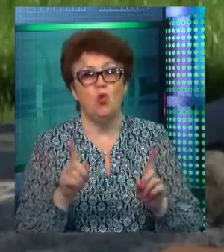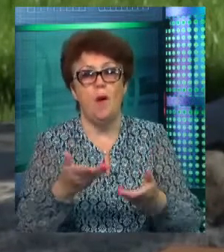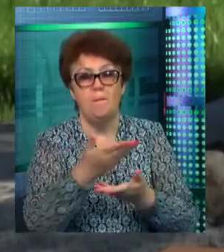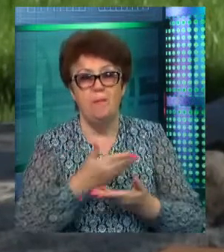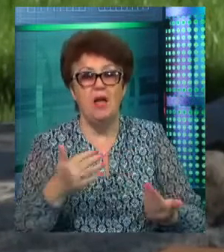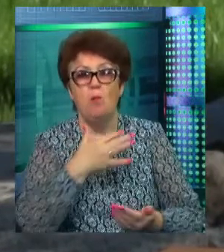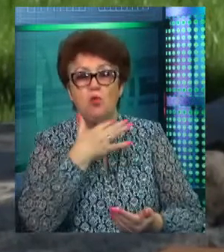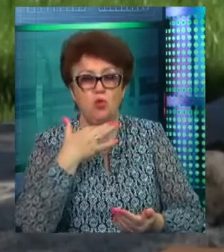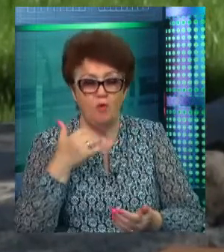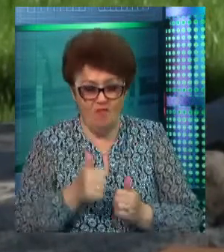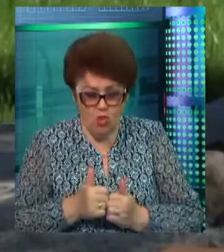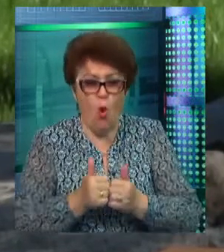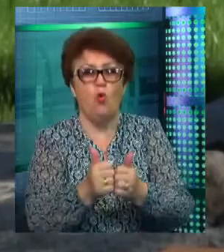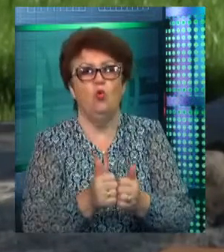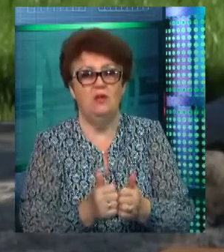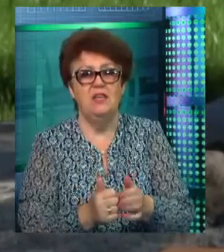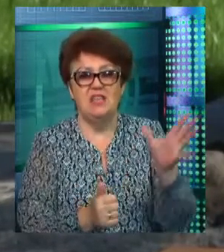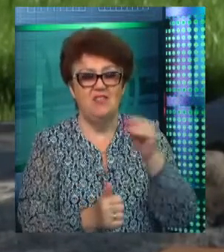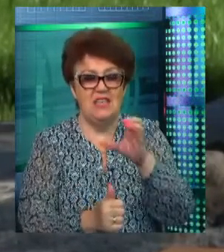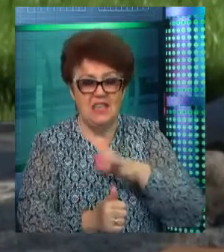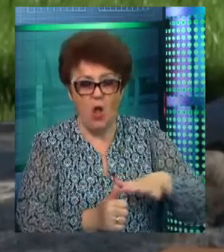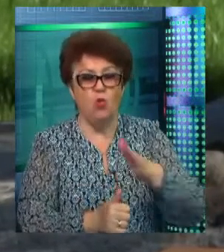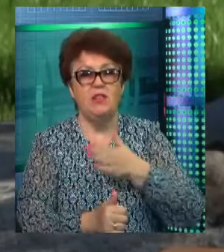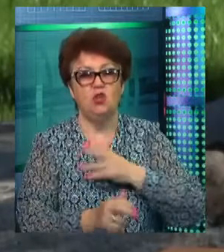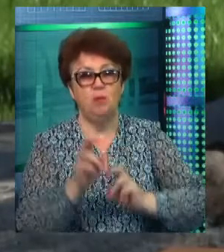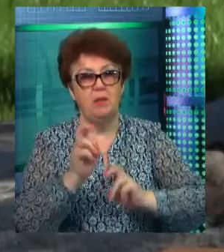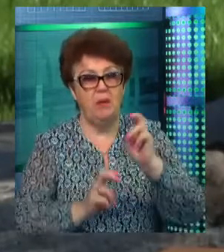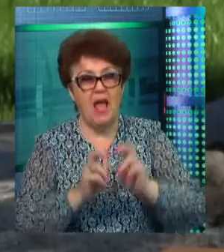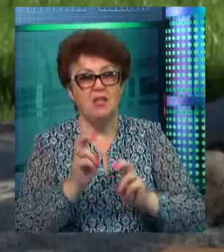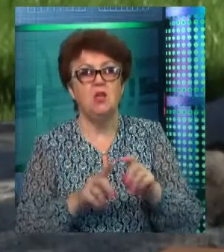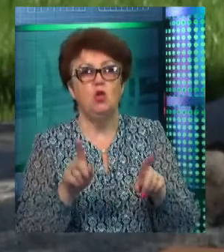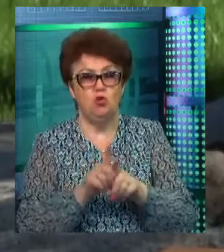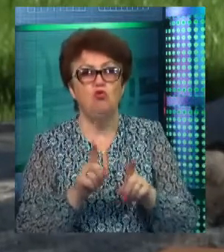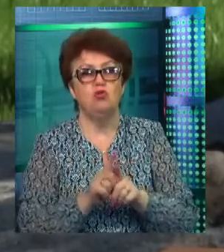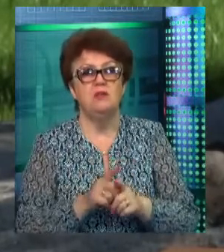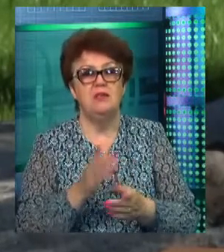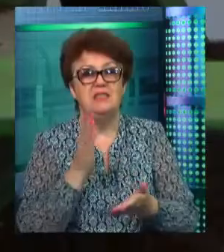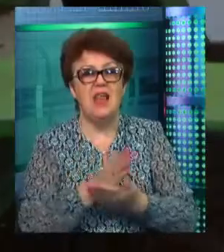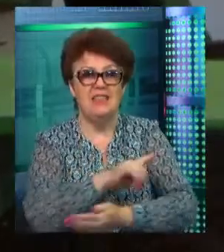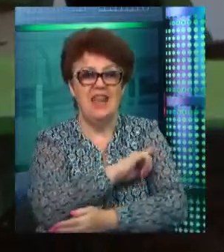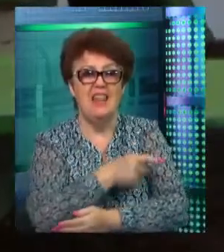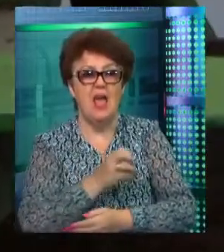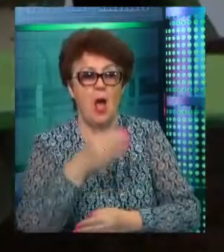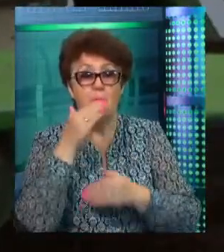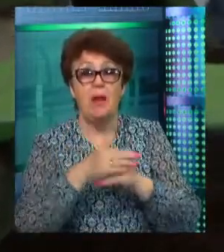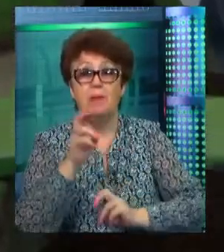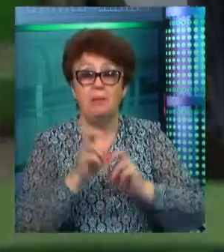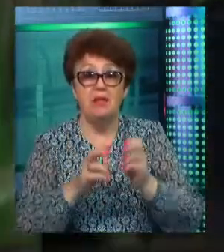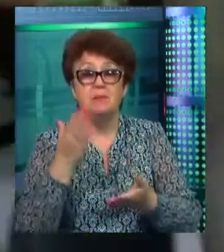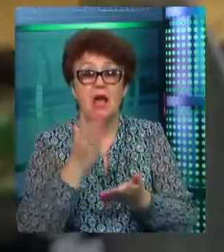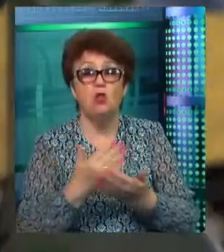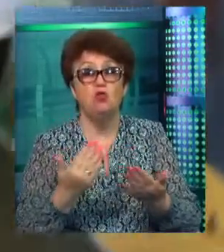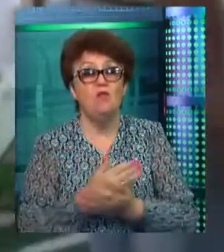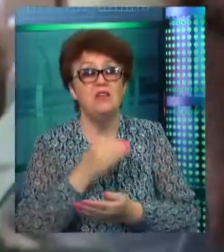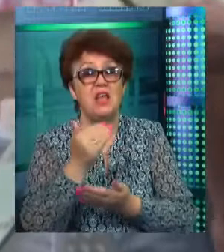в ногу со всей нашей страной и наши предприятия тоже стала сильнее перед предприятием стоят новые